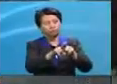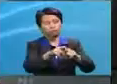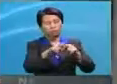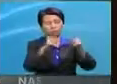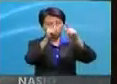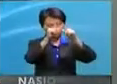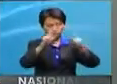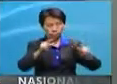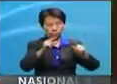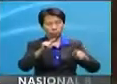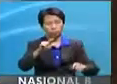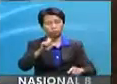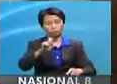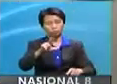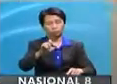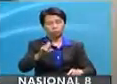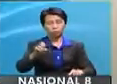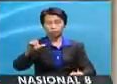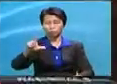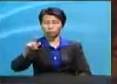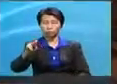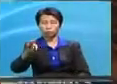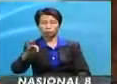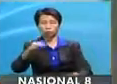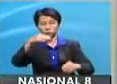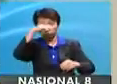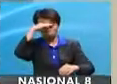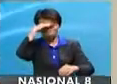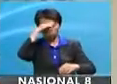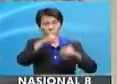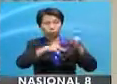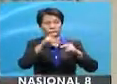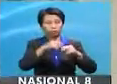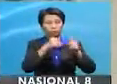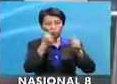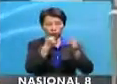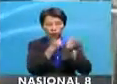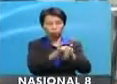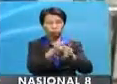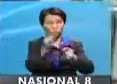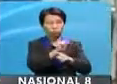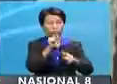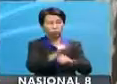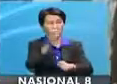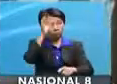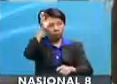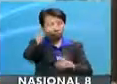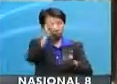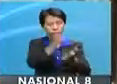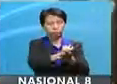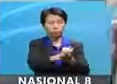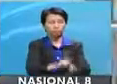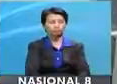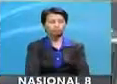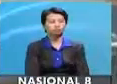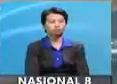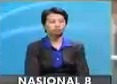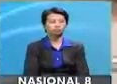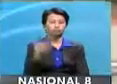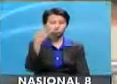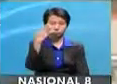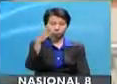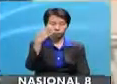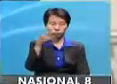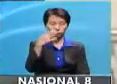Galeri GLULAM di Johor dibina menggunakan konsep tersebut. Baik saudara, glue laminated